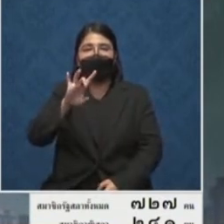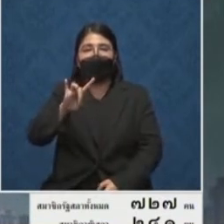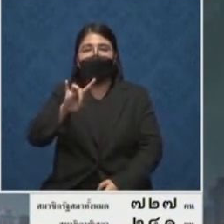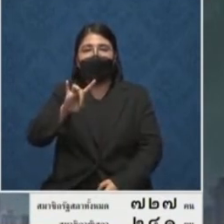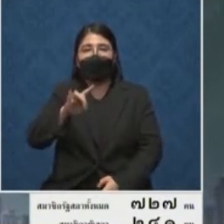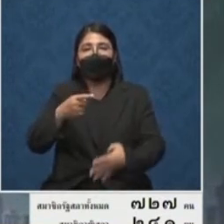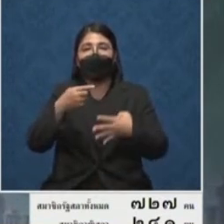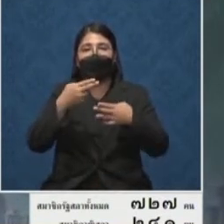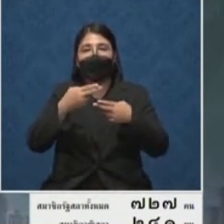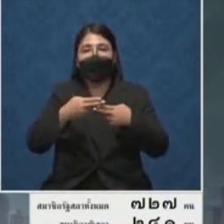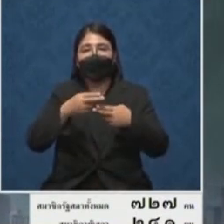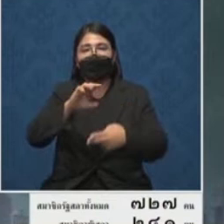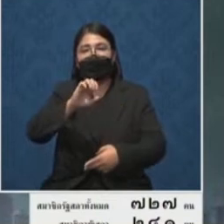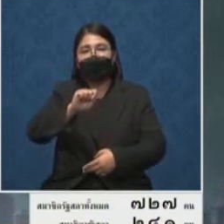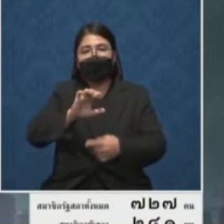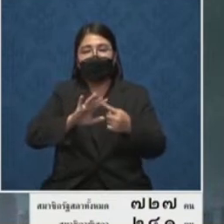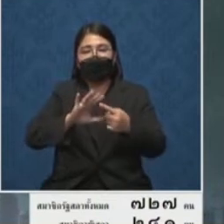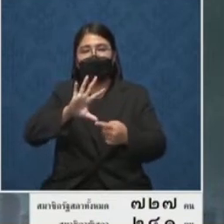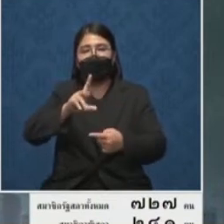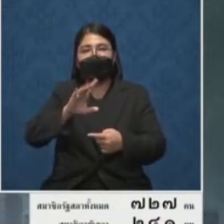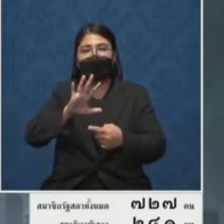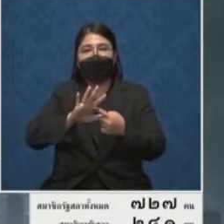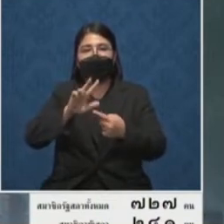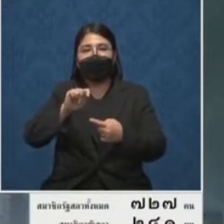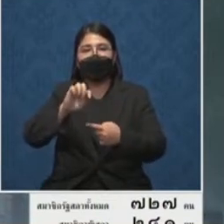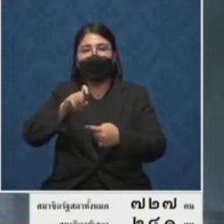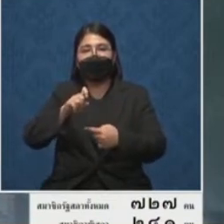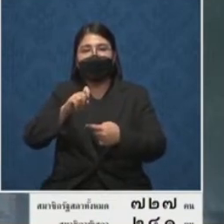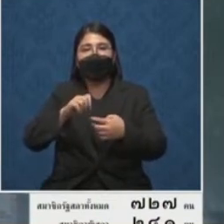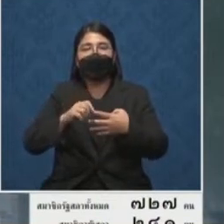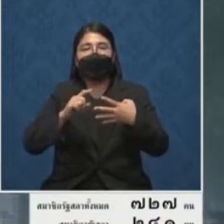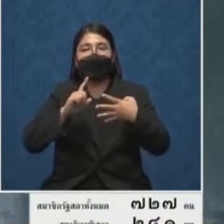608นายสุชาติชมกลิ่น